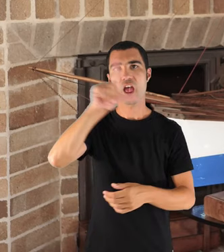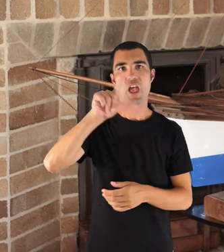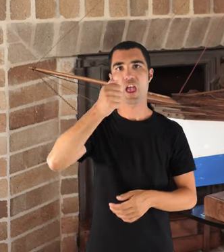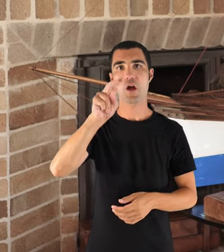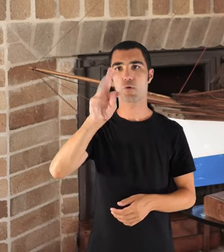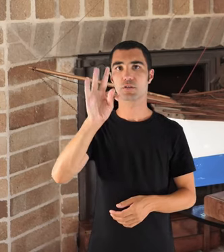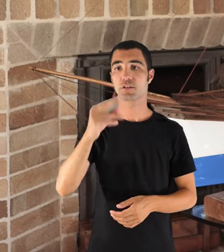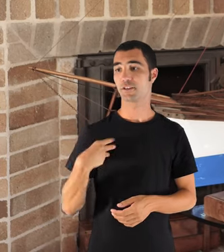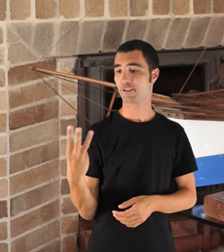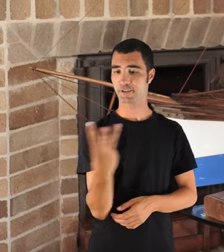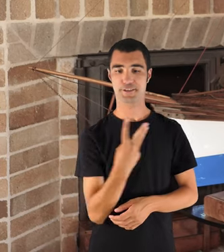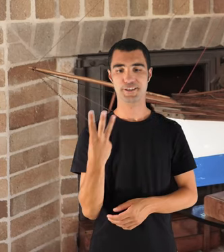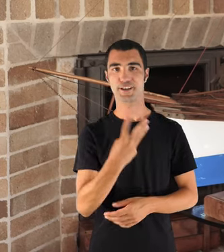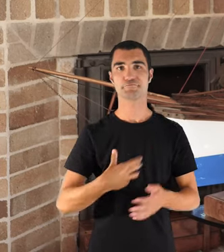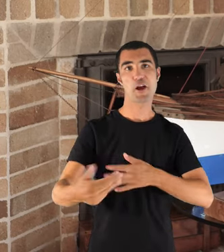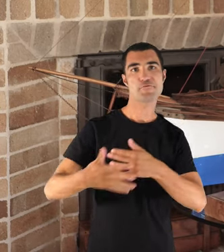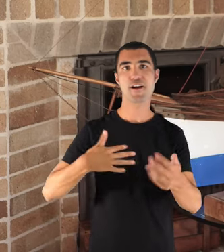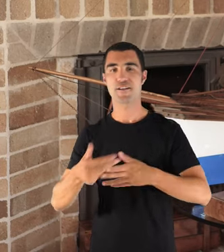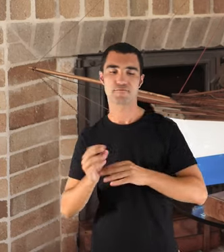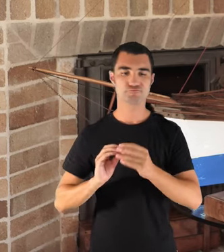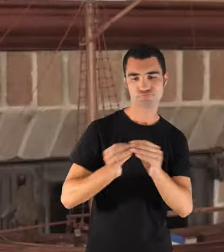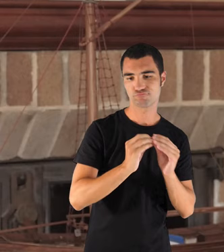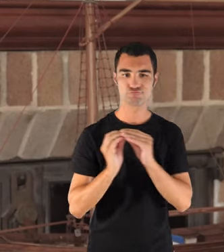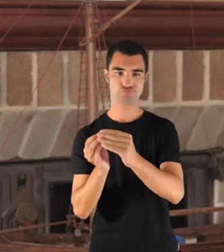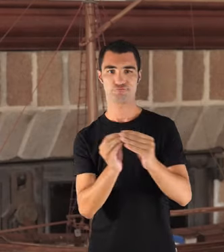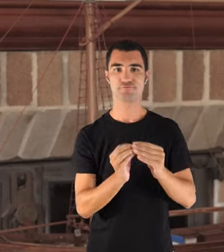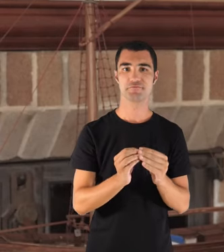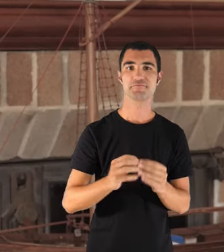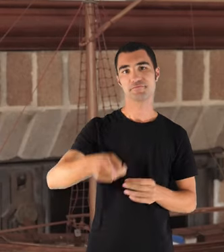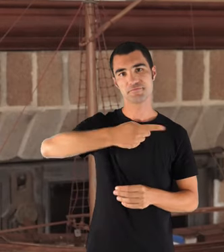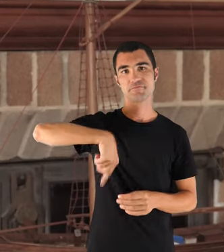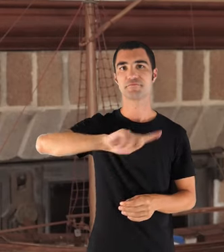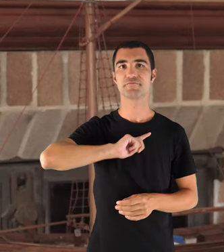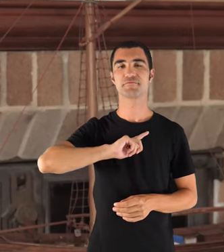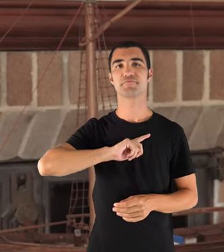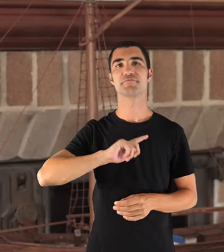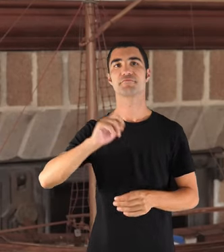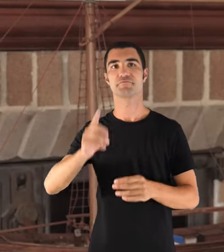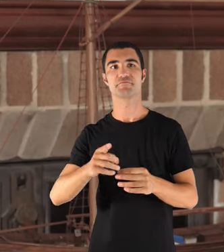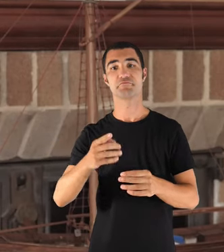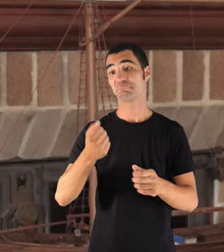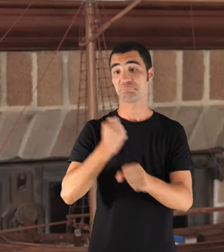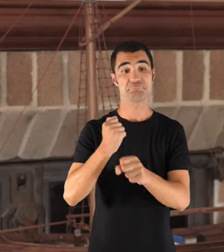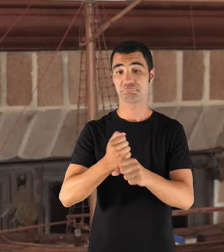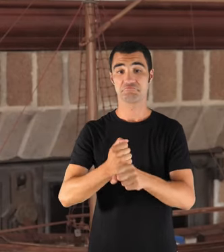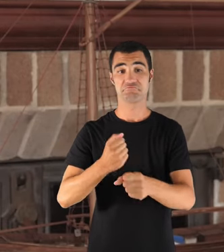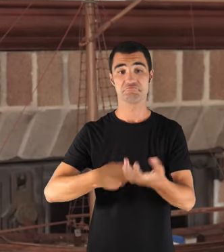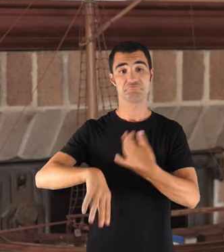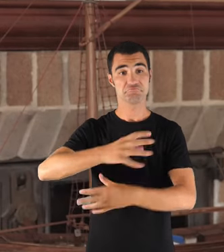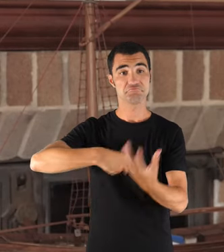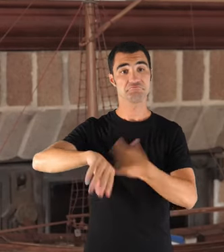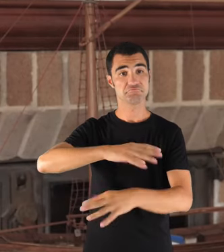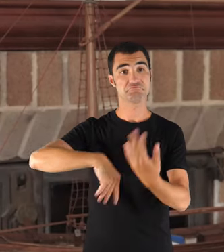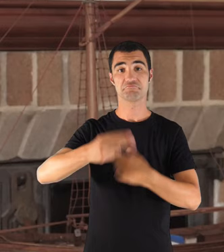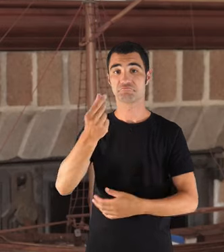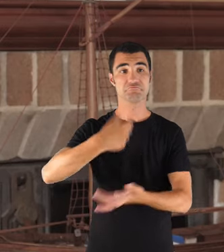i anàvem traient feina endavant. Jo sempre vaig respectar les opinions dels